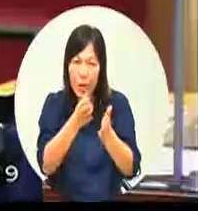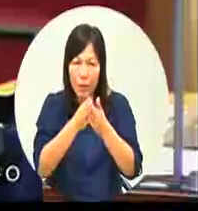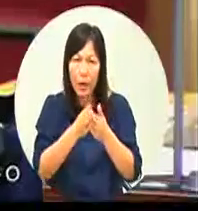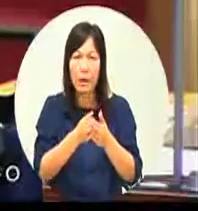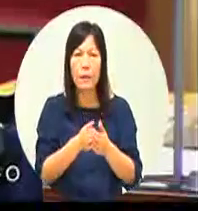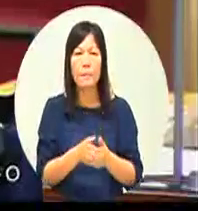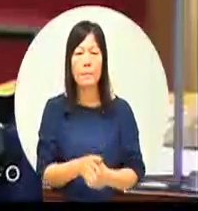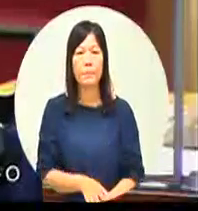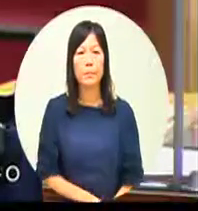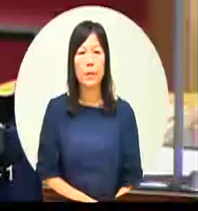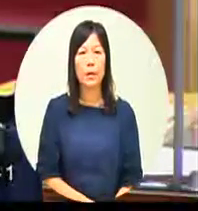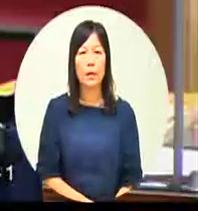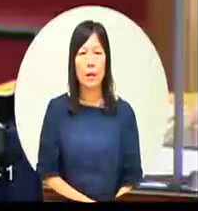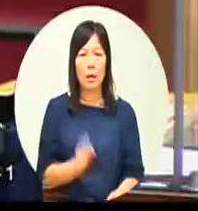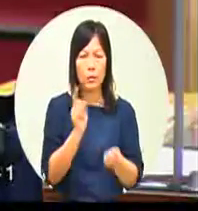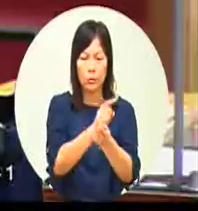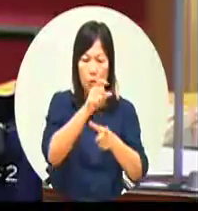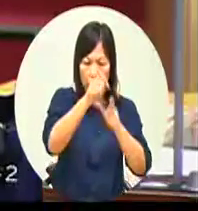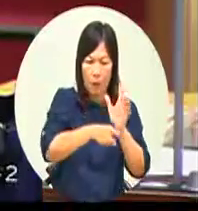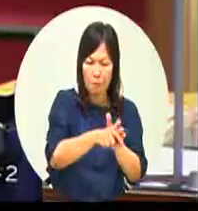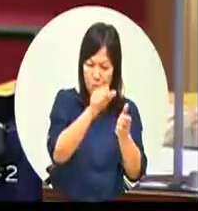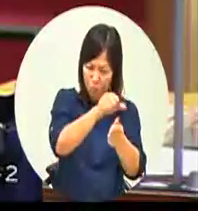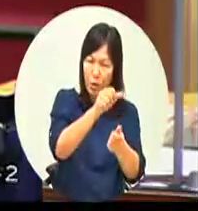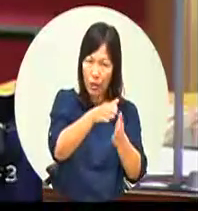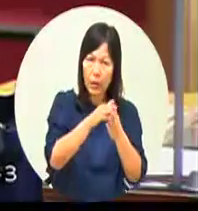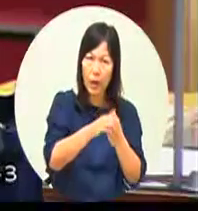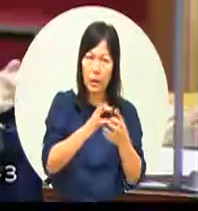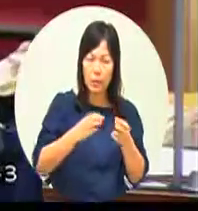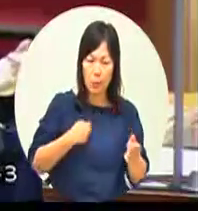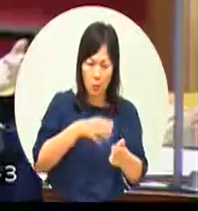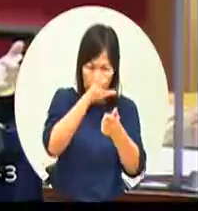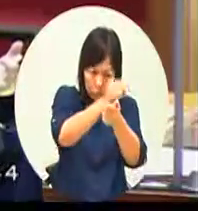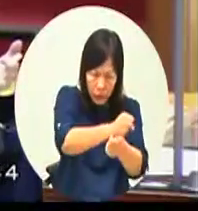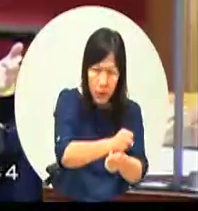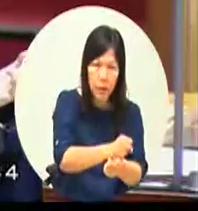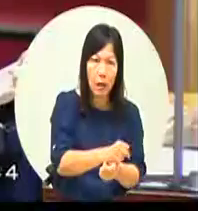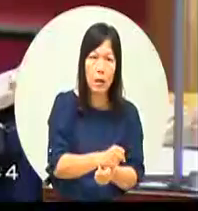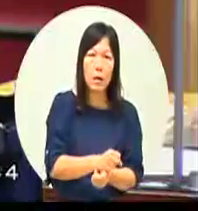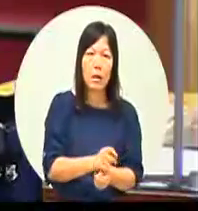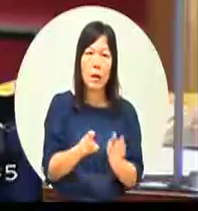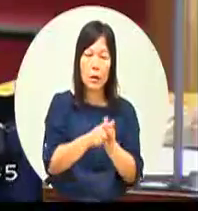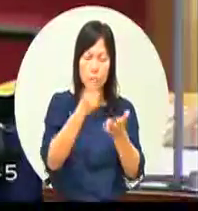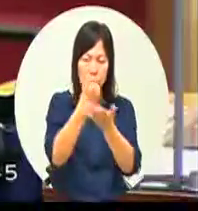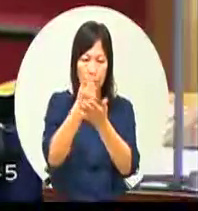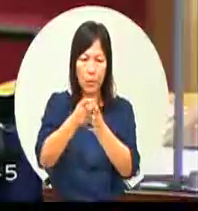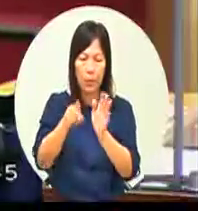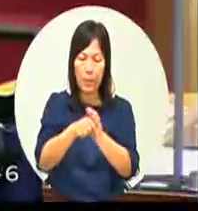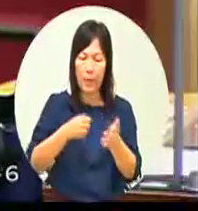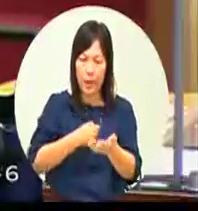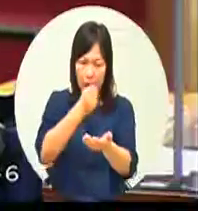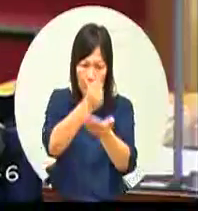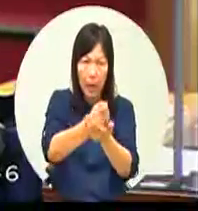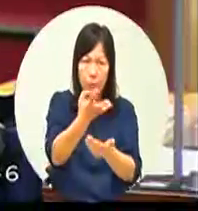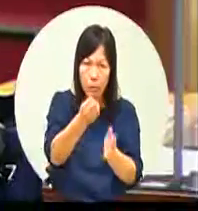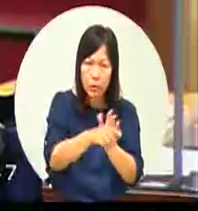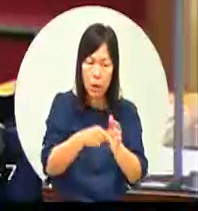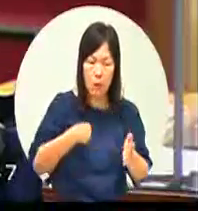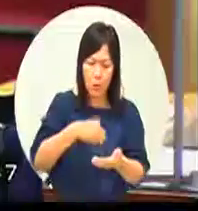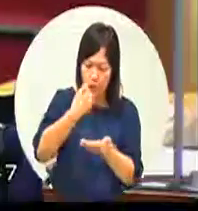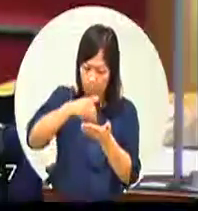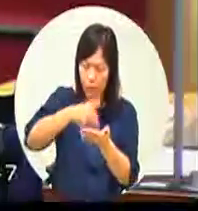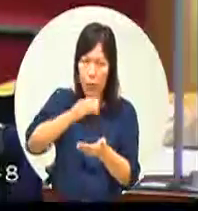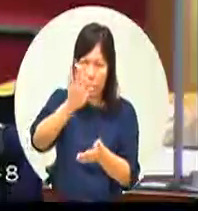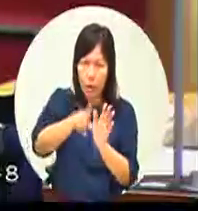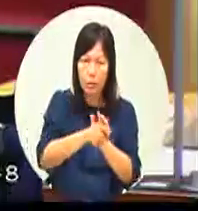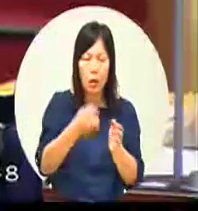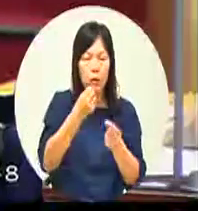我们就严格对业者来做惩处。你让我抓到你现在所有的家用垃圾盖给我，让我环保局统计，我假设就